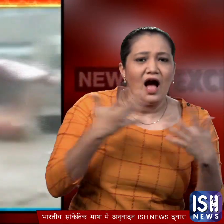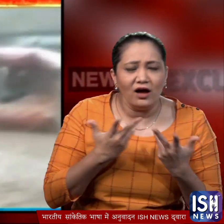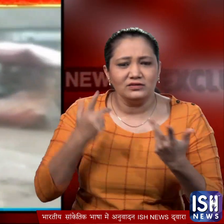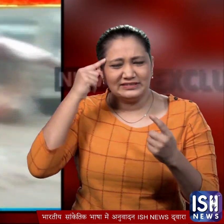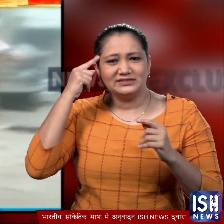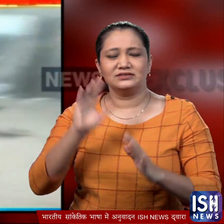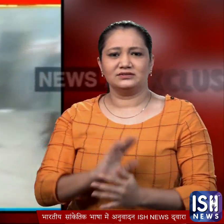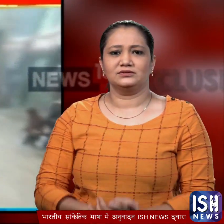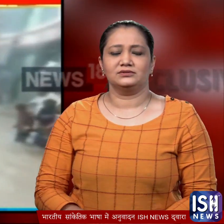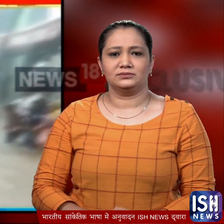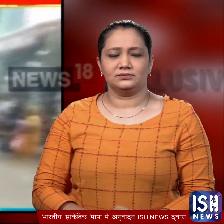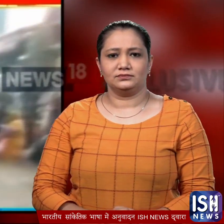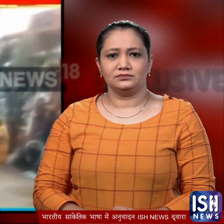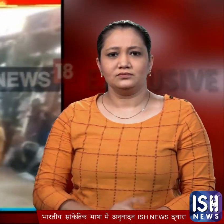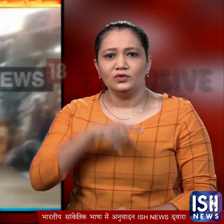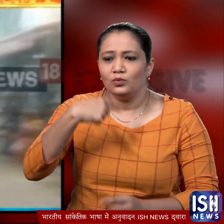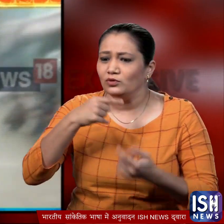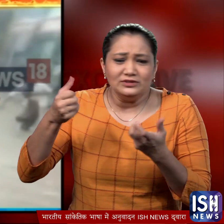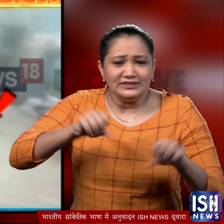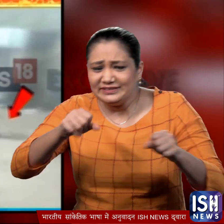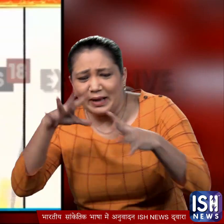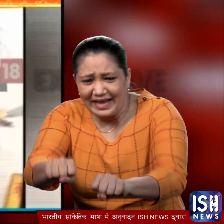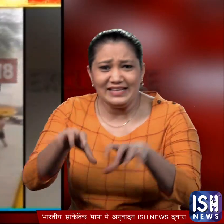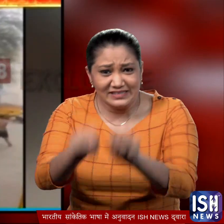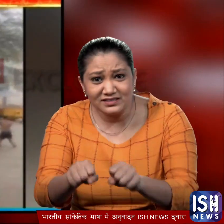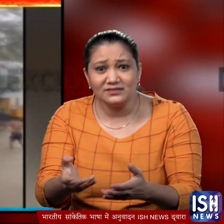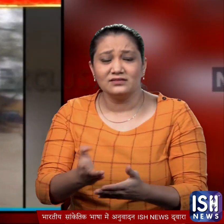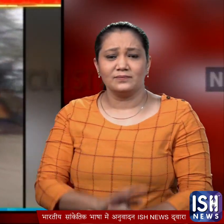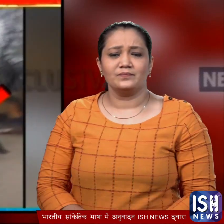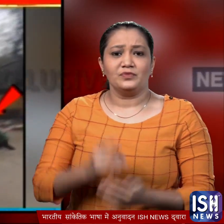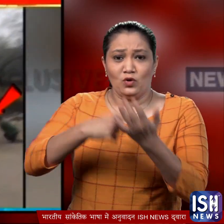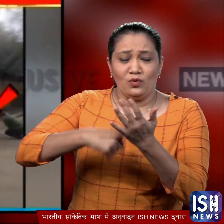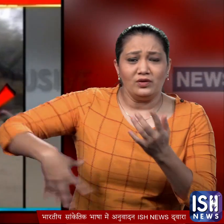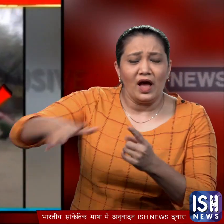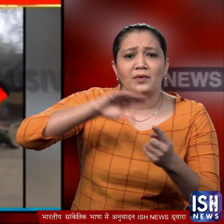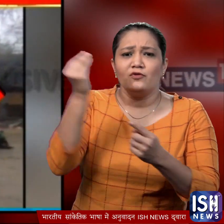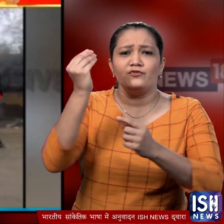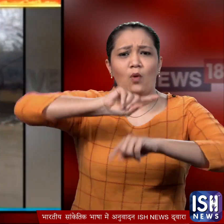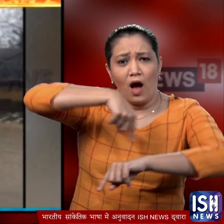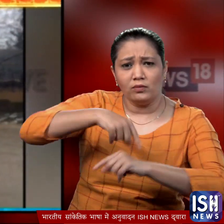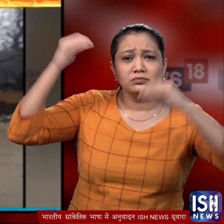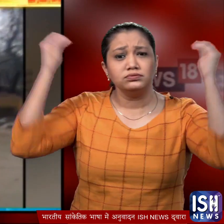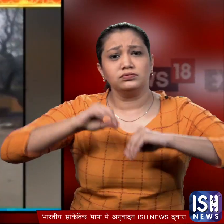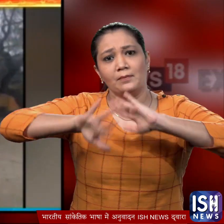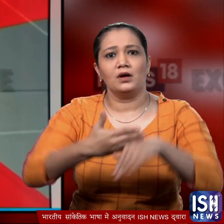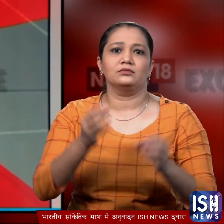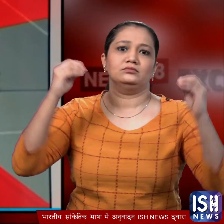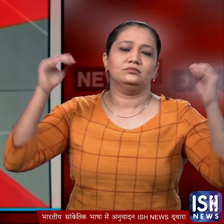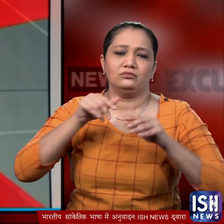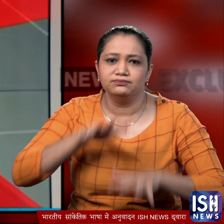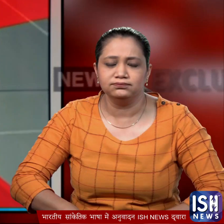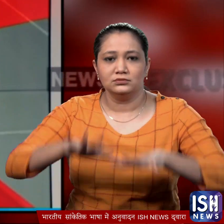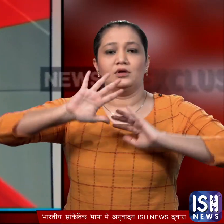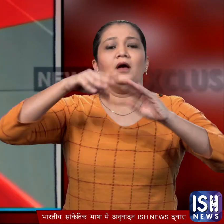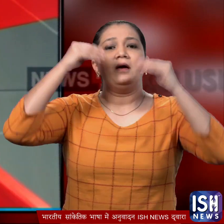जाए। किसकी नोबिल, अरे पकड़ ले। रोहतक में यह हाल महज कुछ घंटों की बारिश के बाद हुआ और बरसात